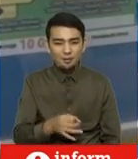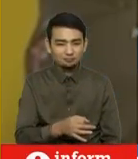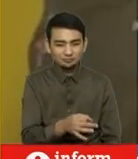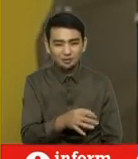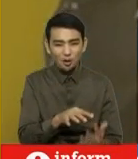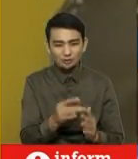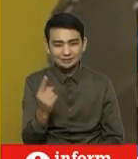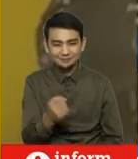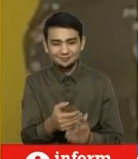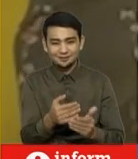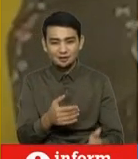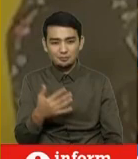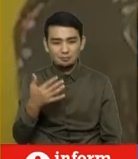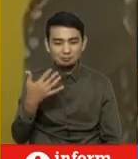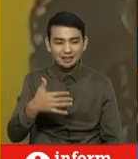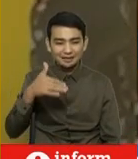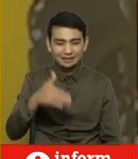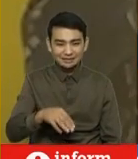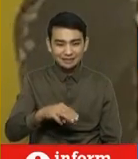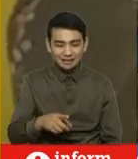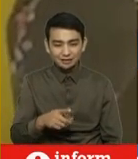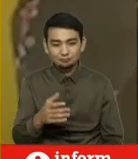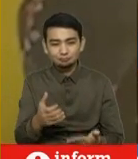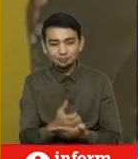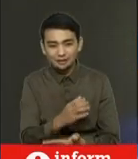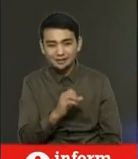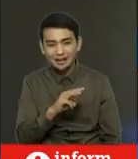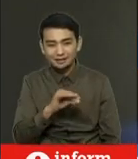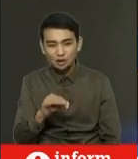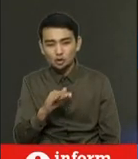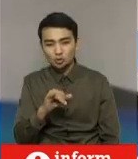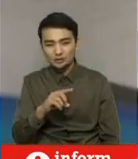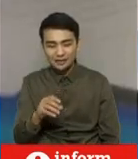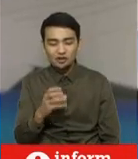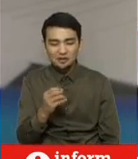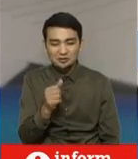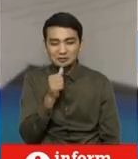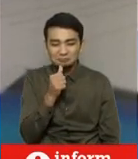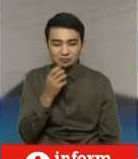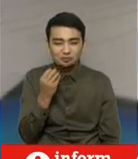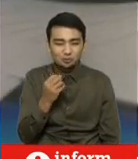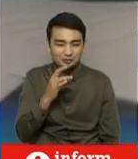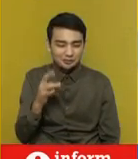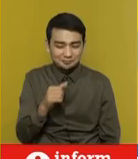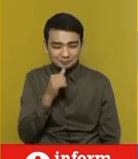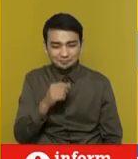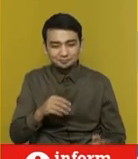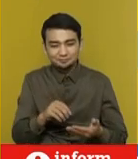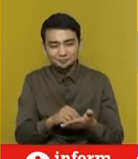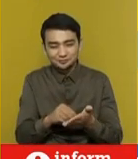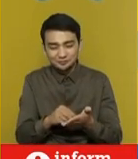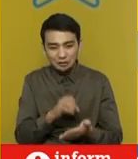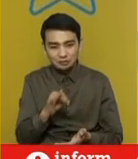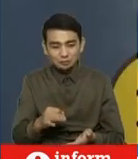она выиграла 50.000 тенге в национальной лотереи селс тогда женщина решила ещё раз попытать судьбу и на этот раз